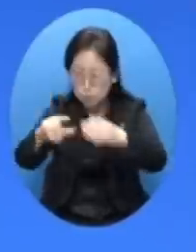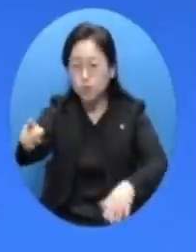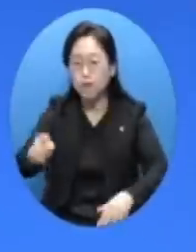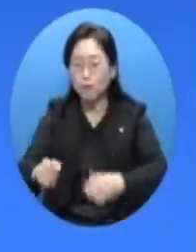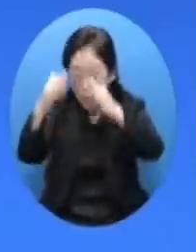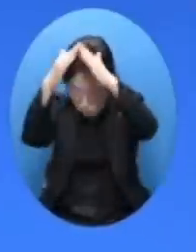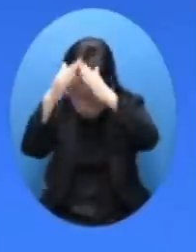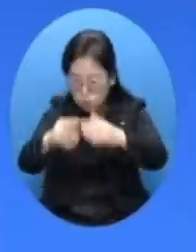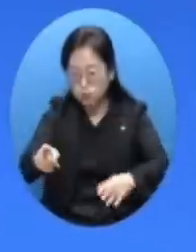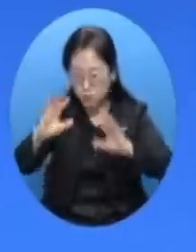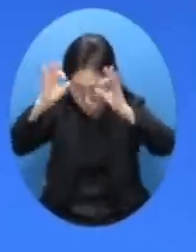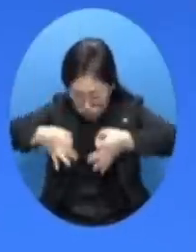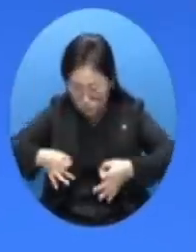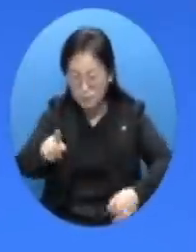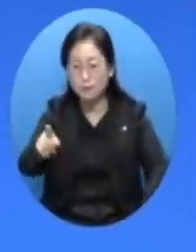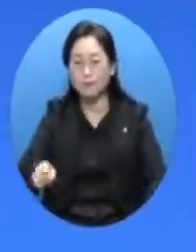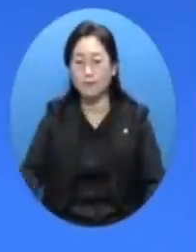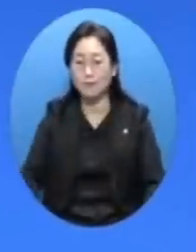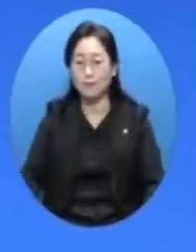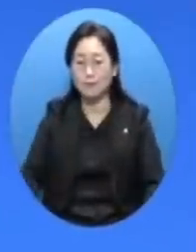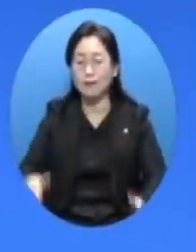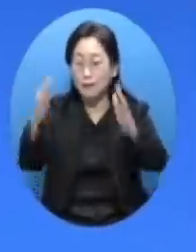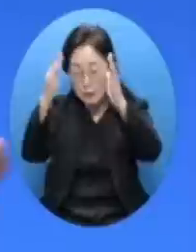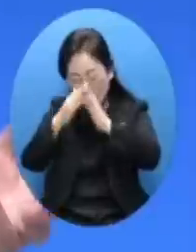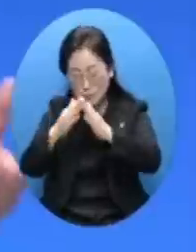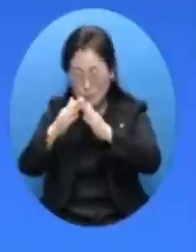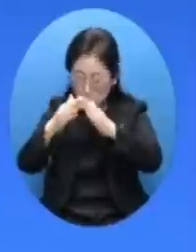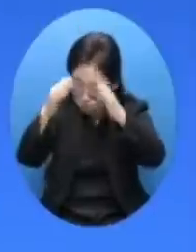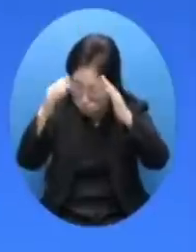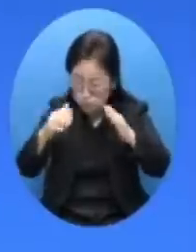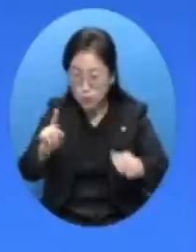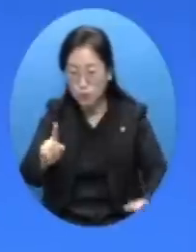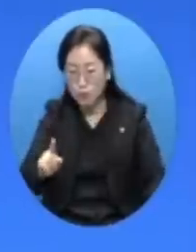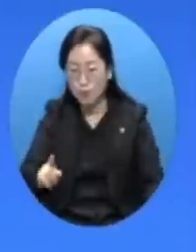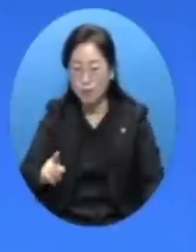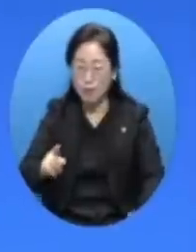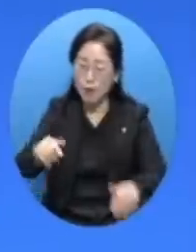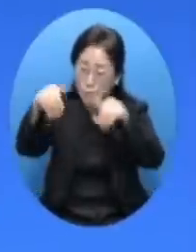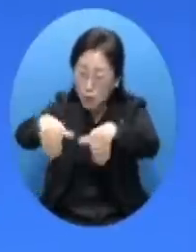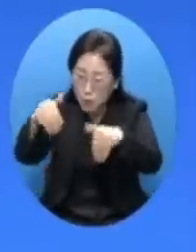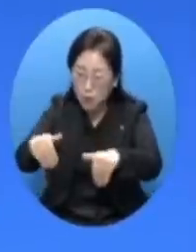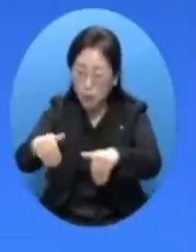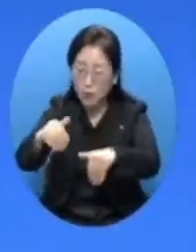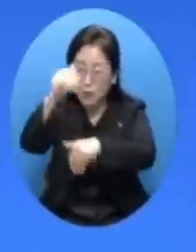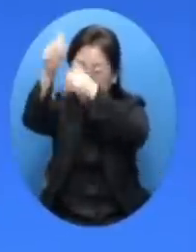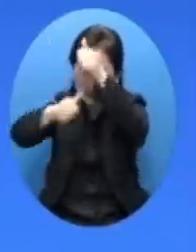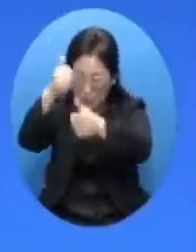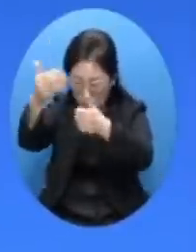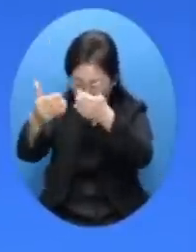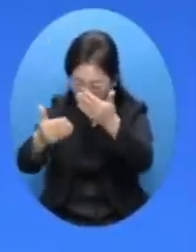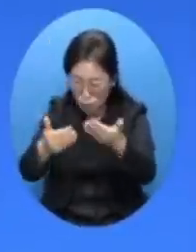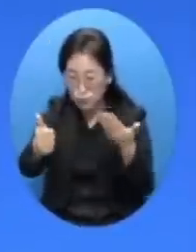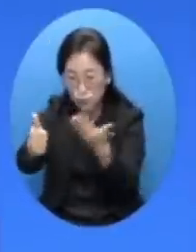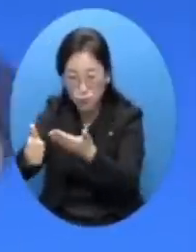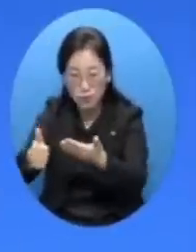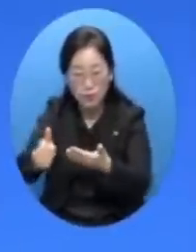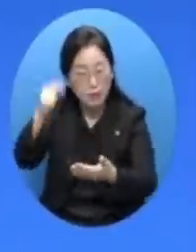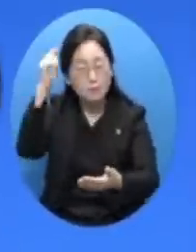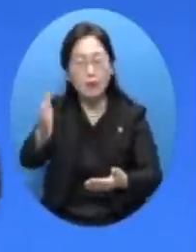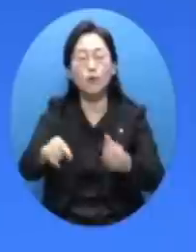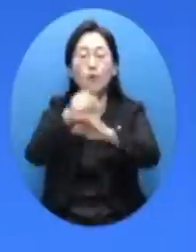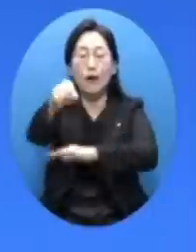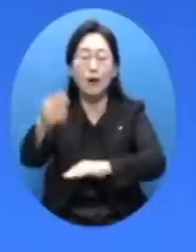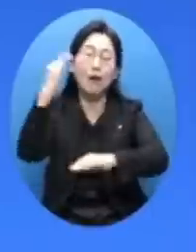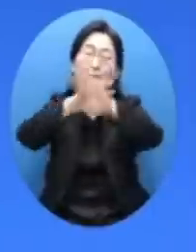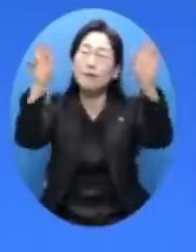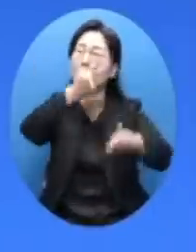자기 모습만 바라보면서 자기 집에 있는 애나 자기 상사로 인정하겠다고 그런 소리 하지 말고 나와라 나서 하늘을